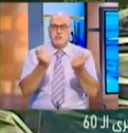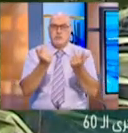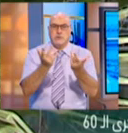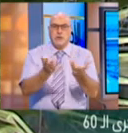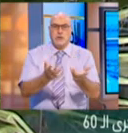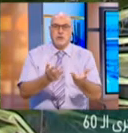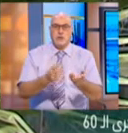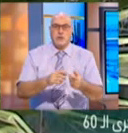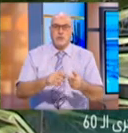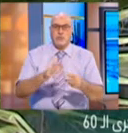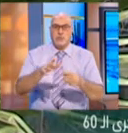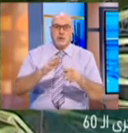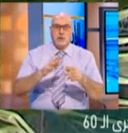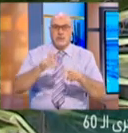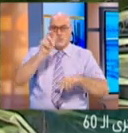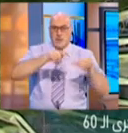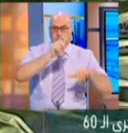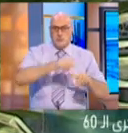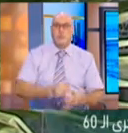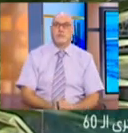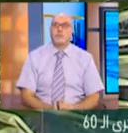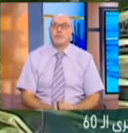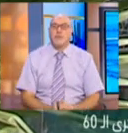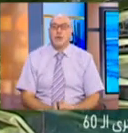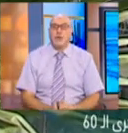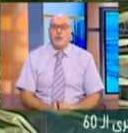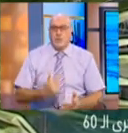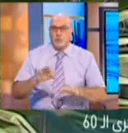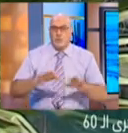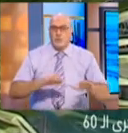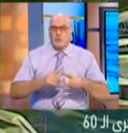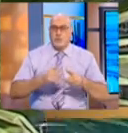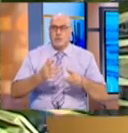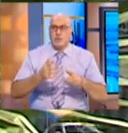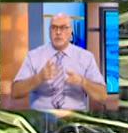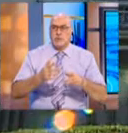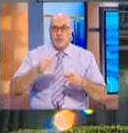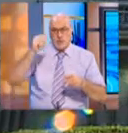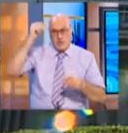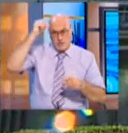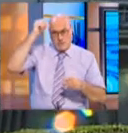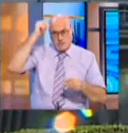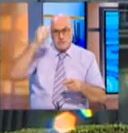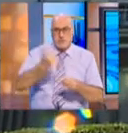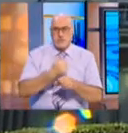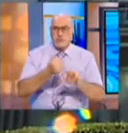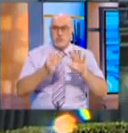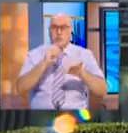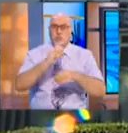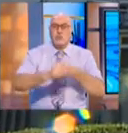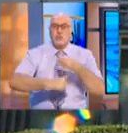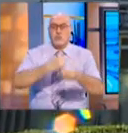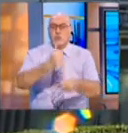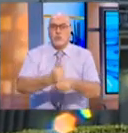للسكان والإسكان. وأخيرا وفيما يخص التحضيرات الجارية لتخليد الذكرى 60 للاستقلال دراسة